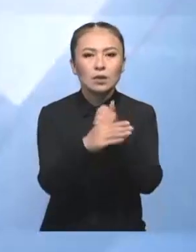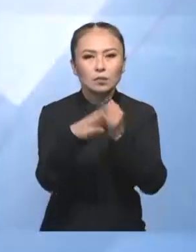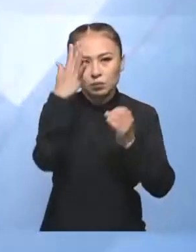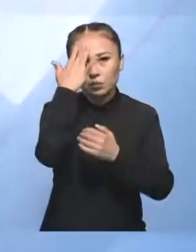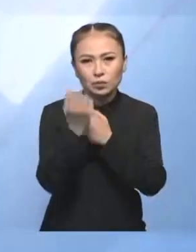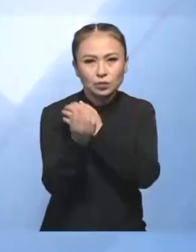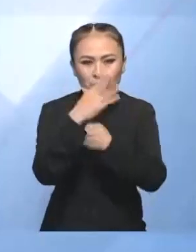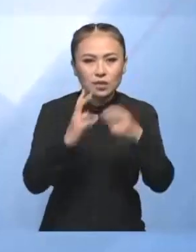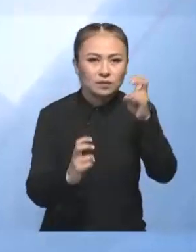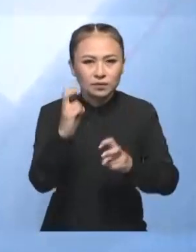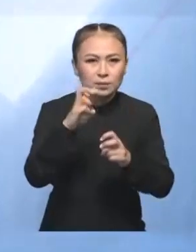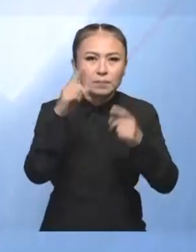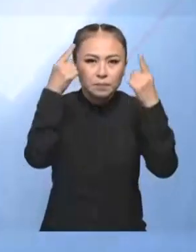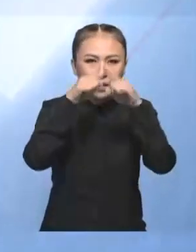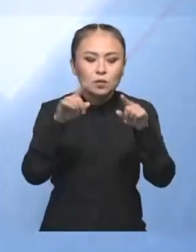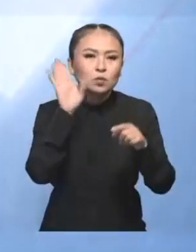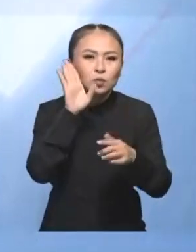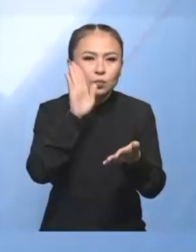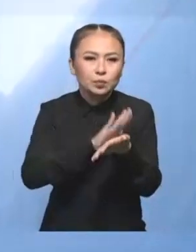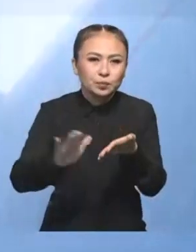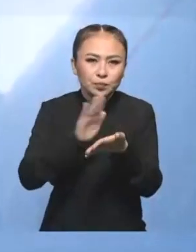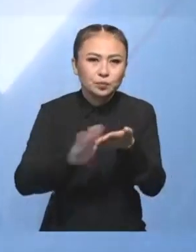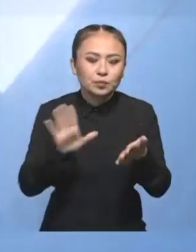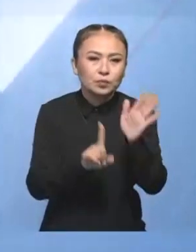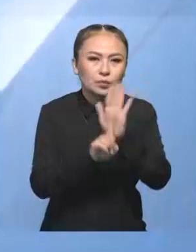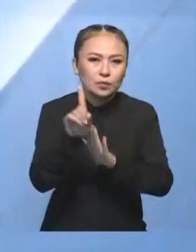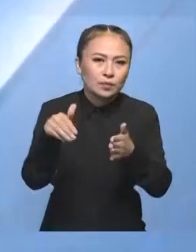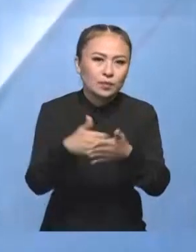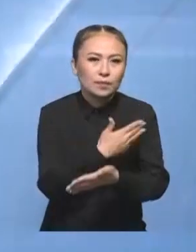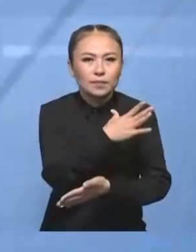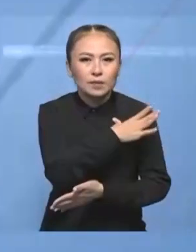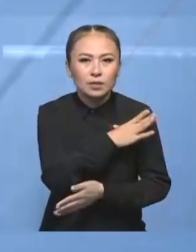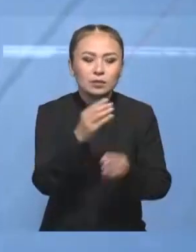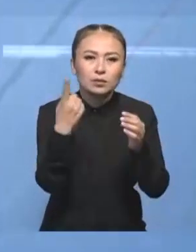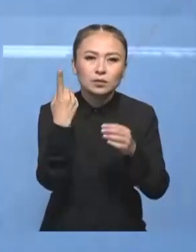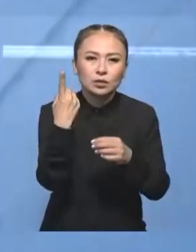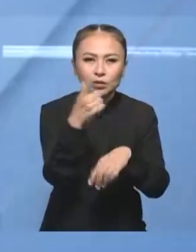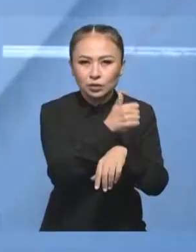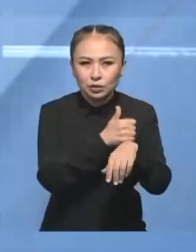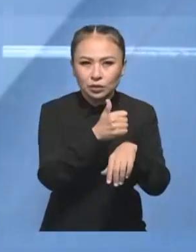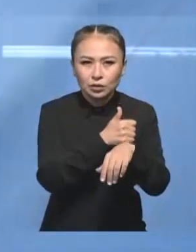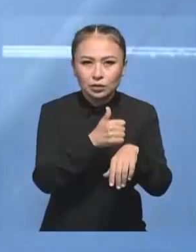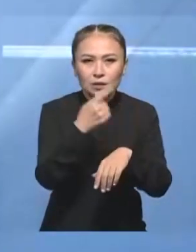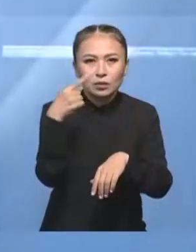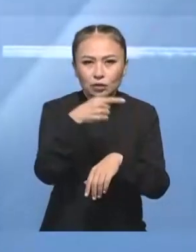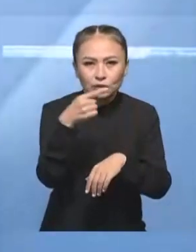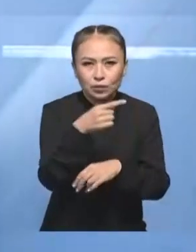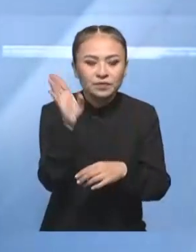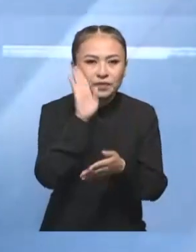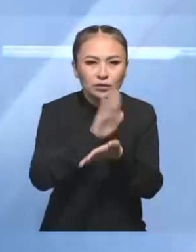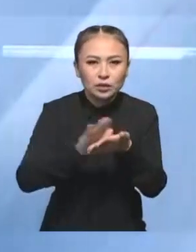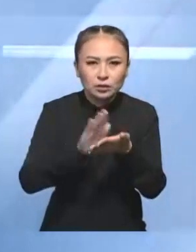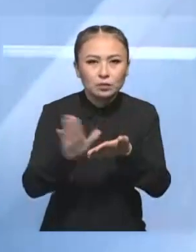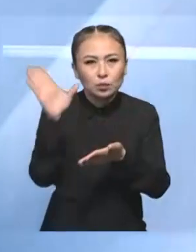Атырау мұнай өңдеу зауытында механикалық су тазарту қондырғылары іске қосылды. Жаңа кешен сағатына 1000 текше метр қалдық суды